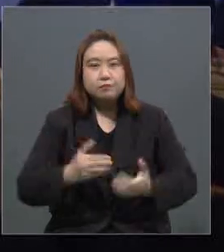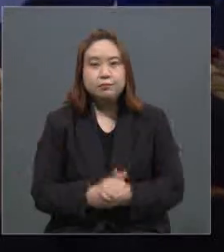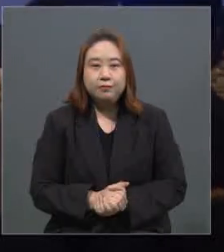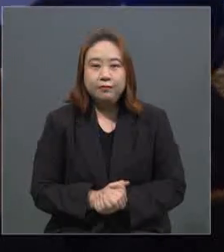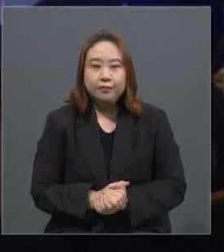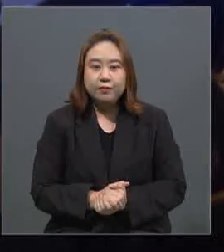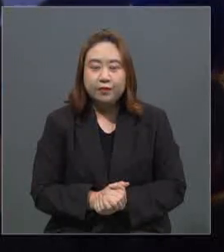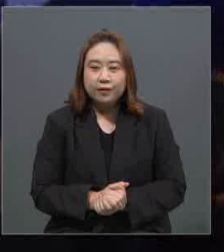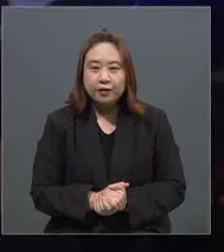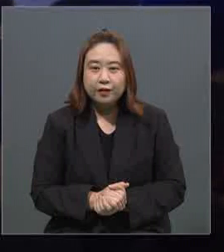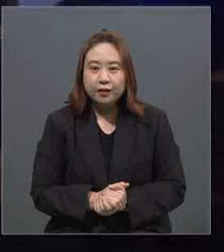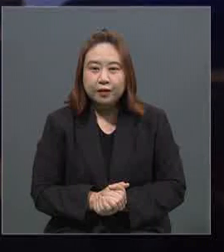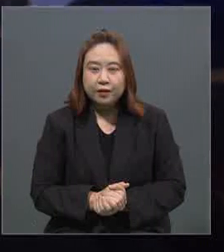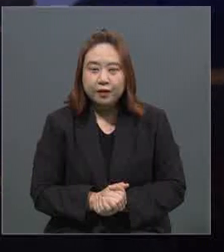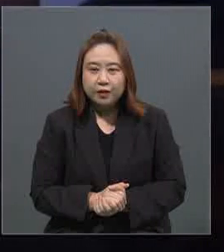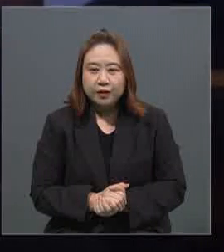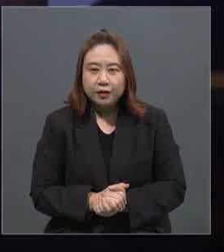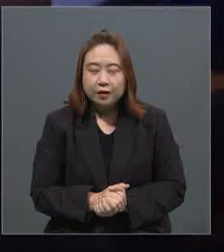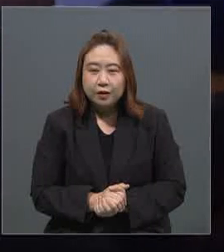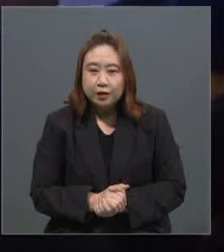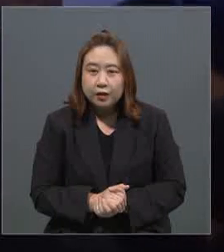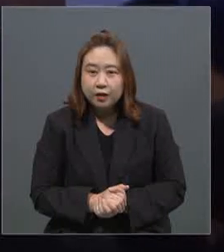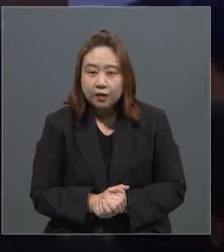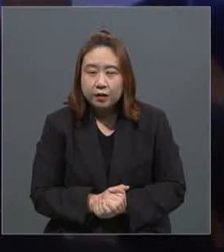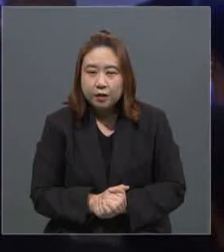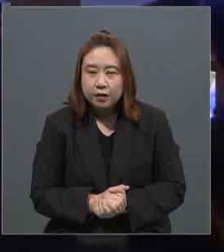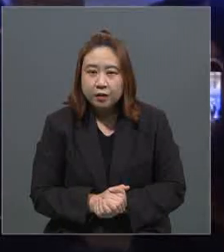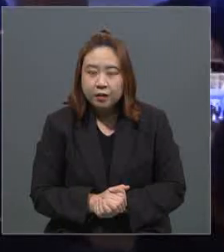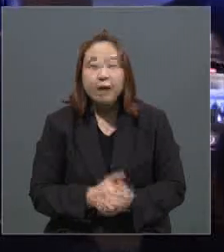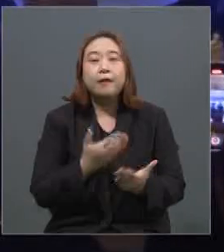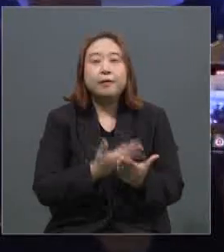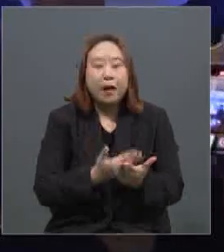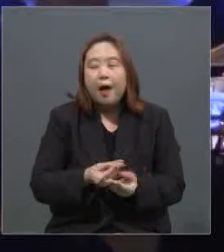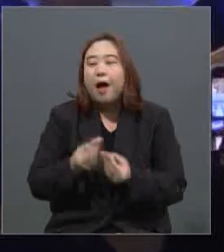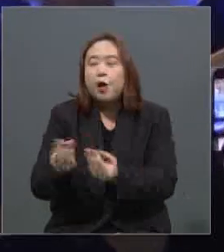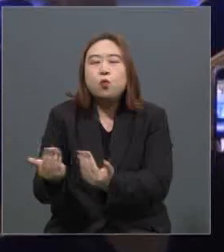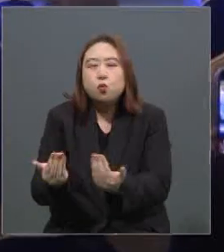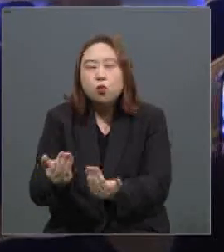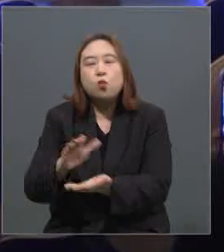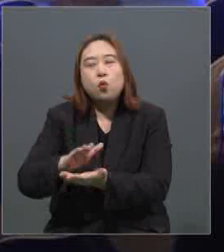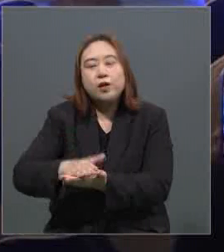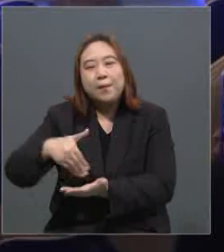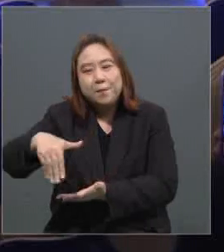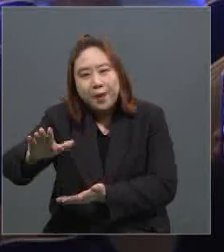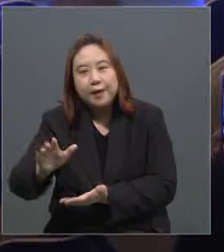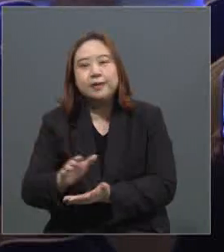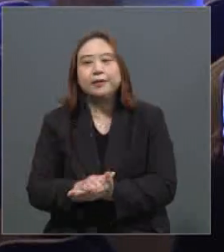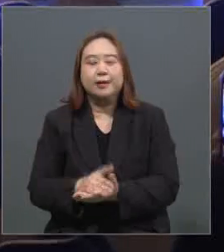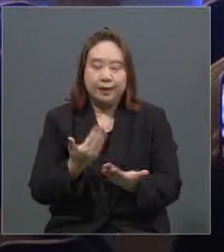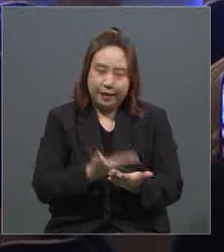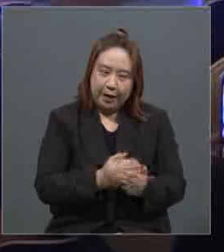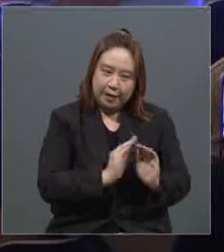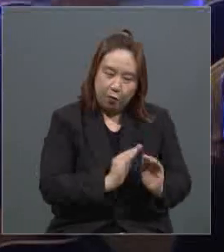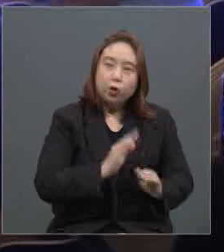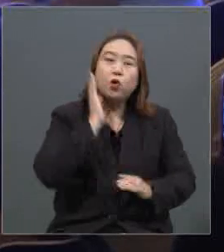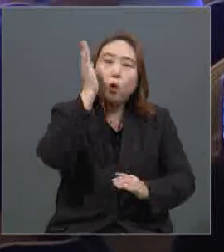ขอบคุณคเอาไ้อนให้รปในหลานตอนรงเวีนถ้าติดไ้รัสระตเองตอน